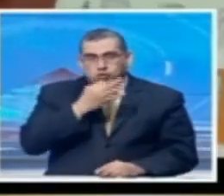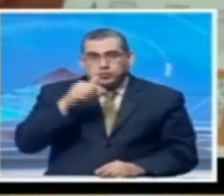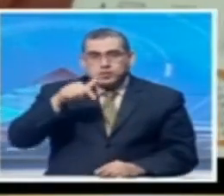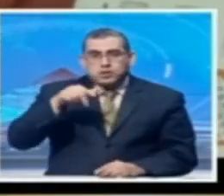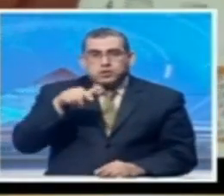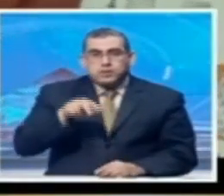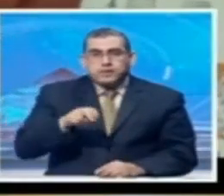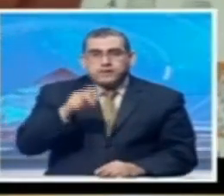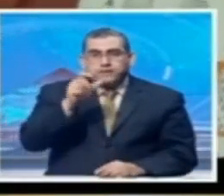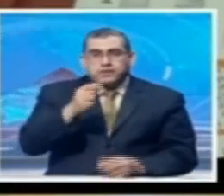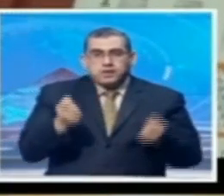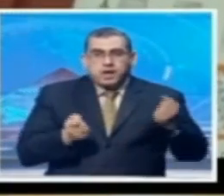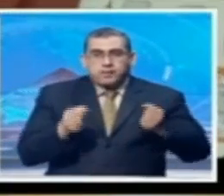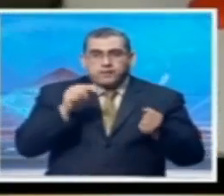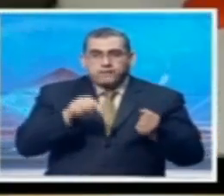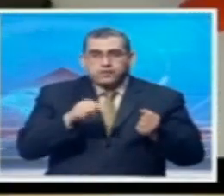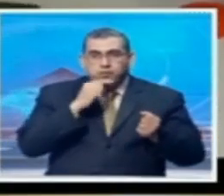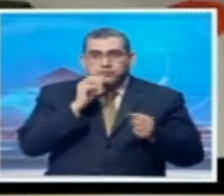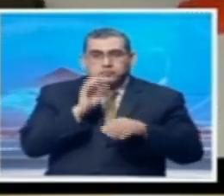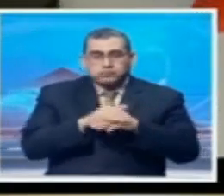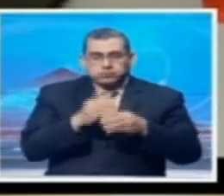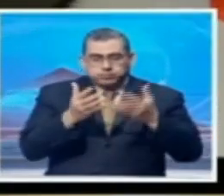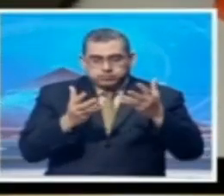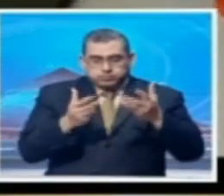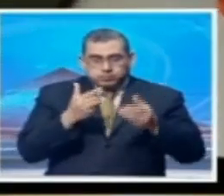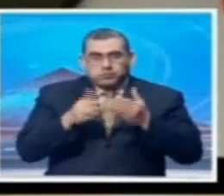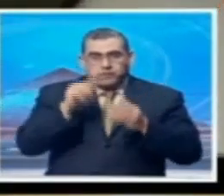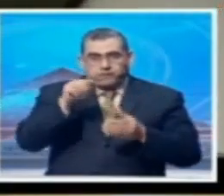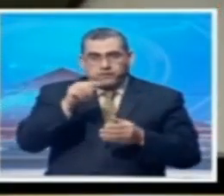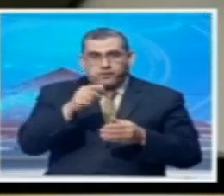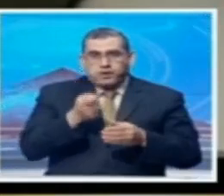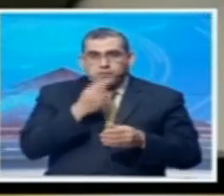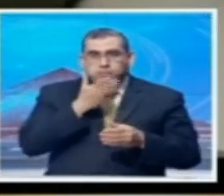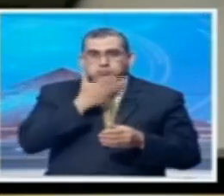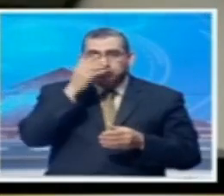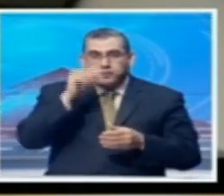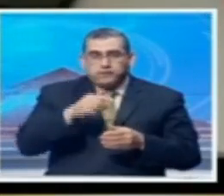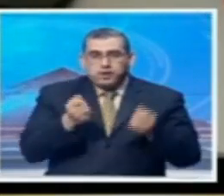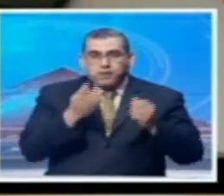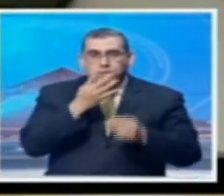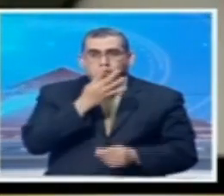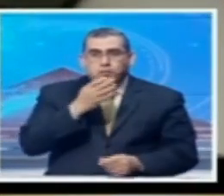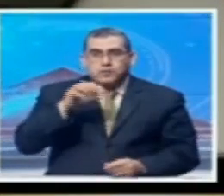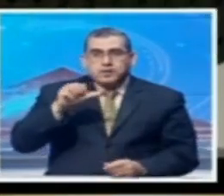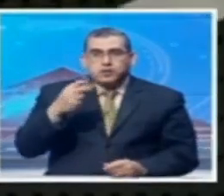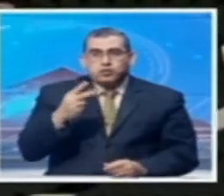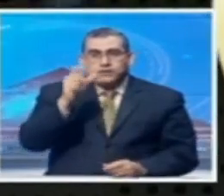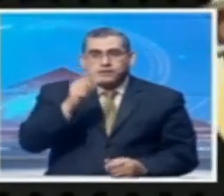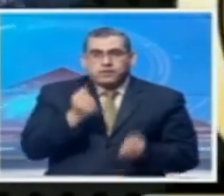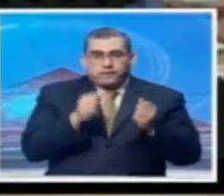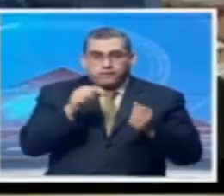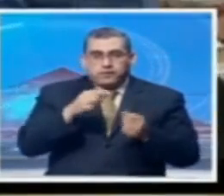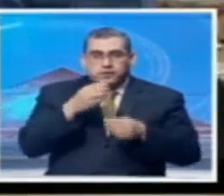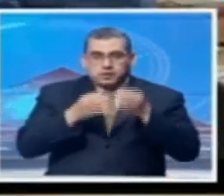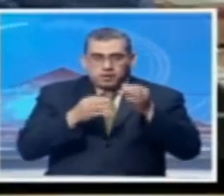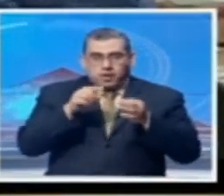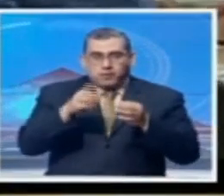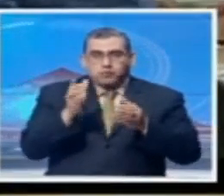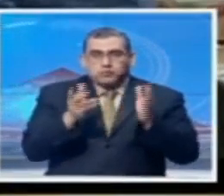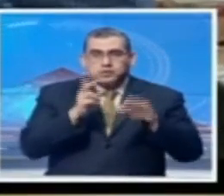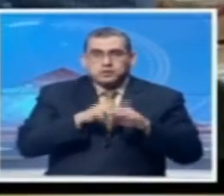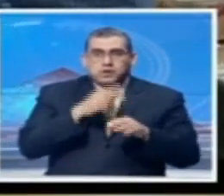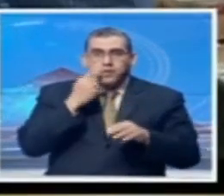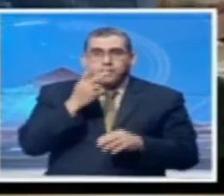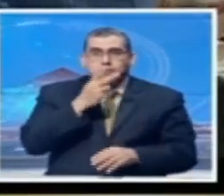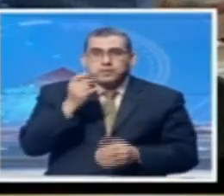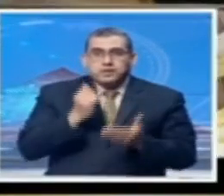6386 من قائد مركبات، تبين إيجابية عدد 429 سائقا منهم، كما تم المرور على